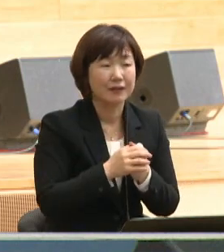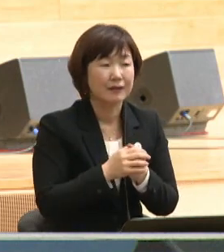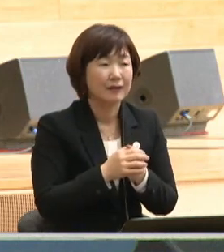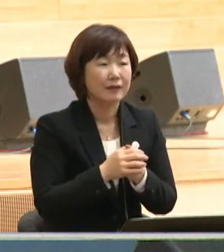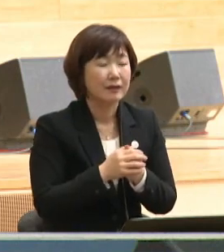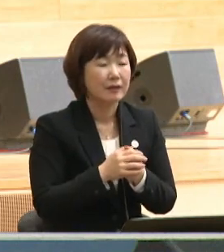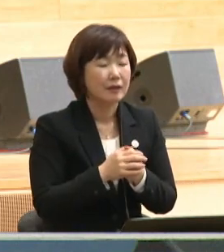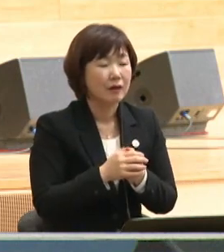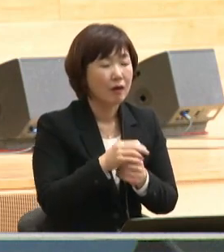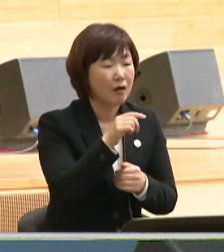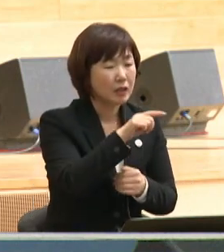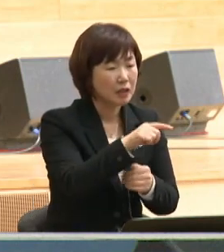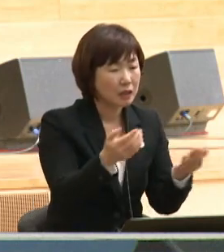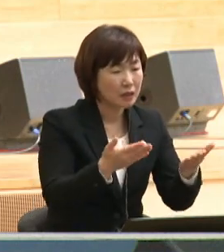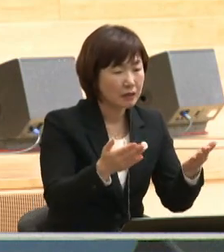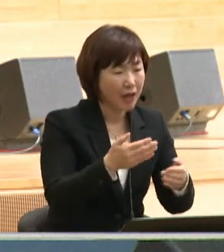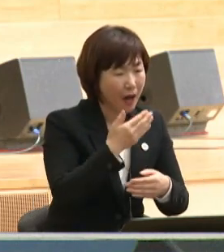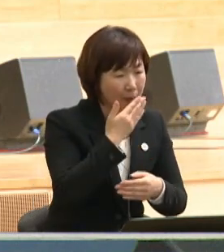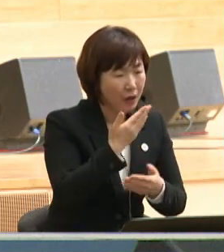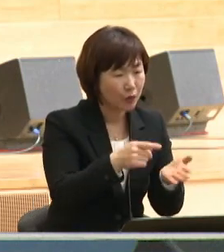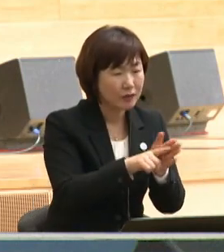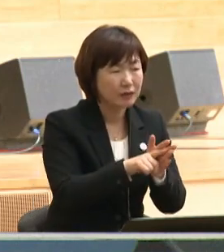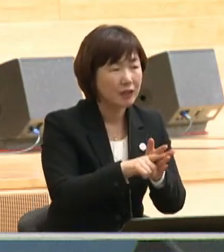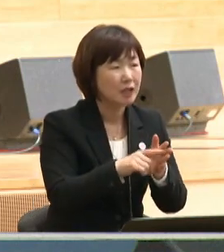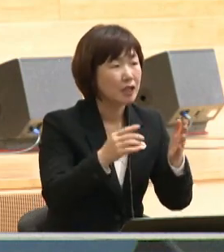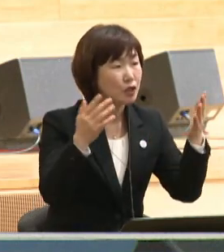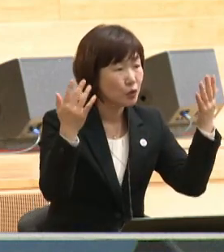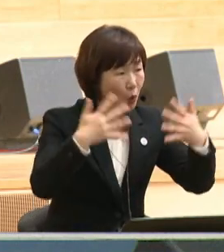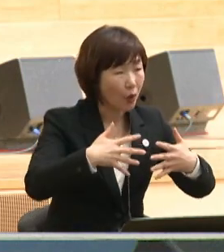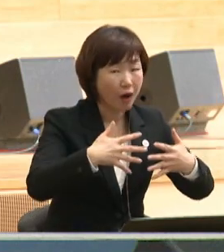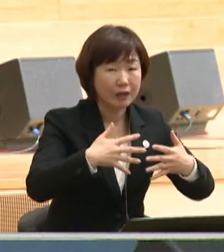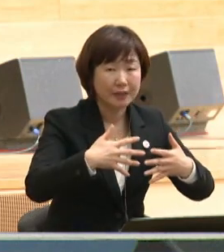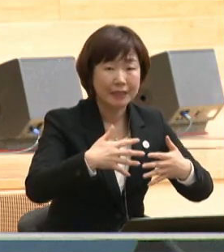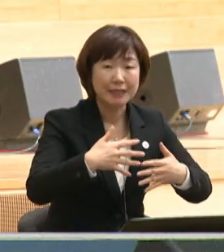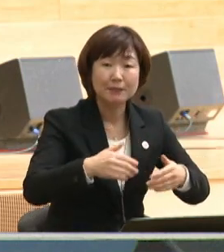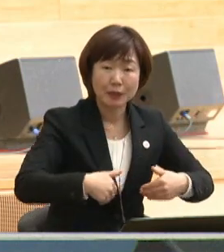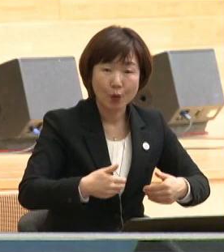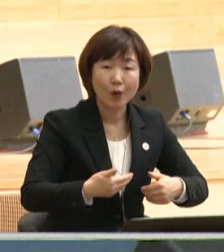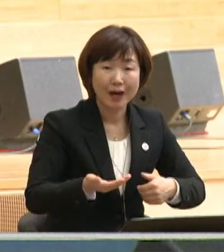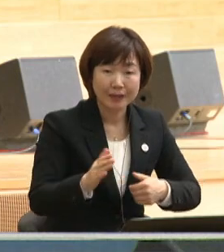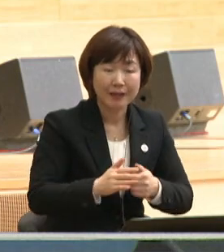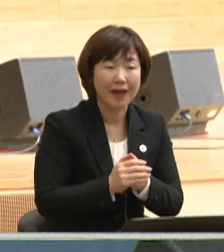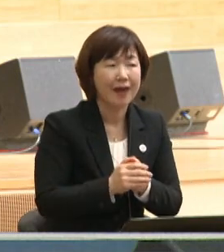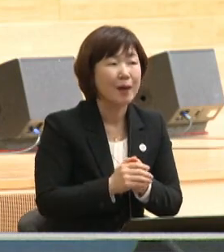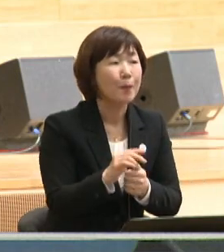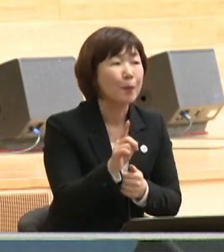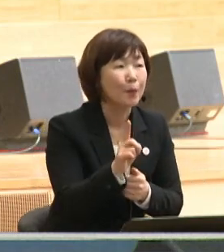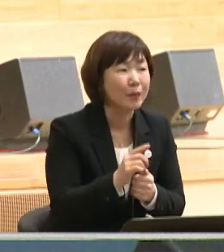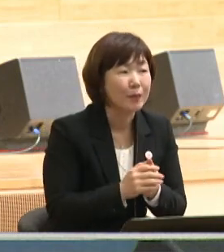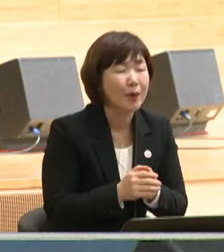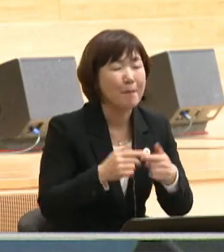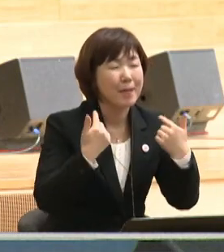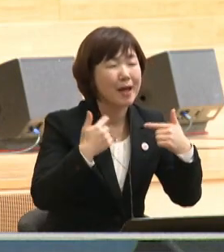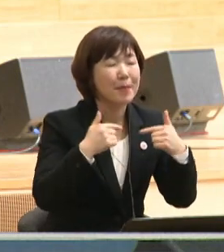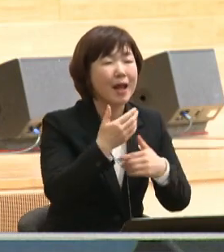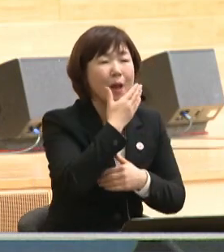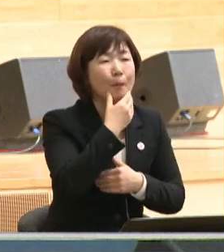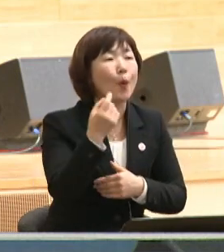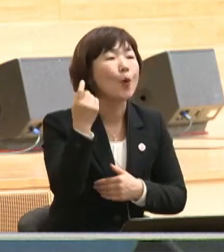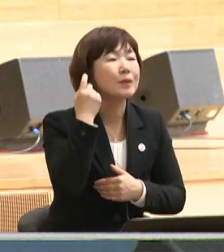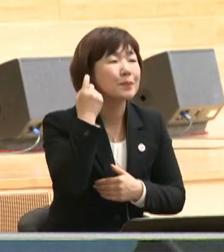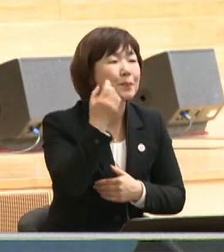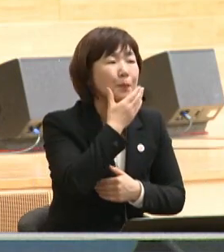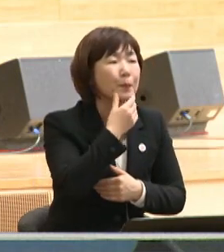우리가이 모든 것들이 가난하기 위해서 먼저 전제되어야 할 것인데 그것은 바로 날마다 복음 앞에서는 것이에요 복음